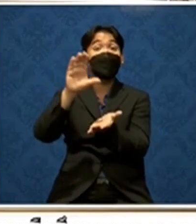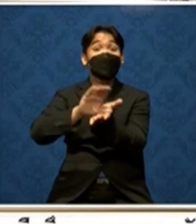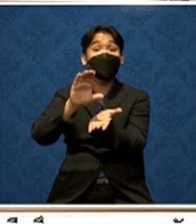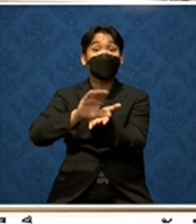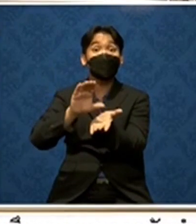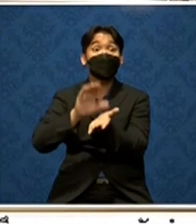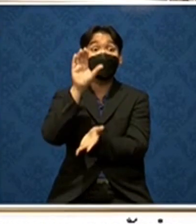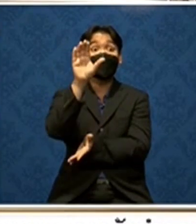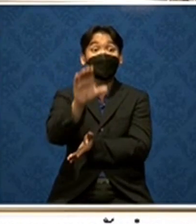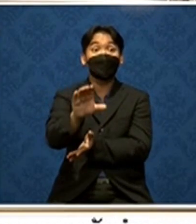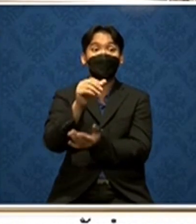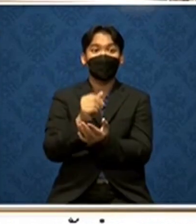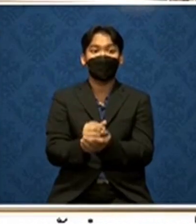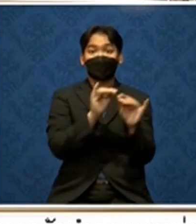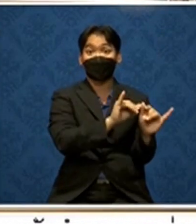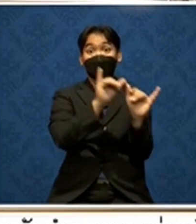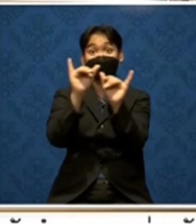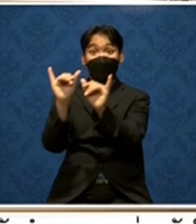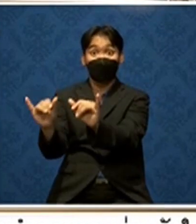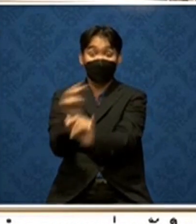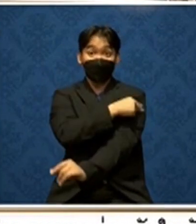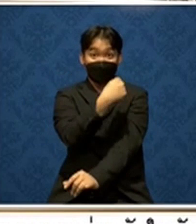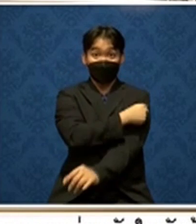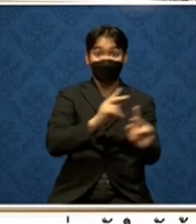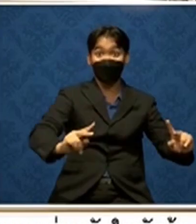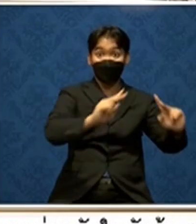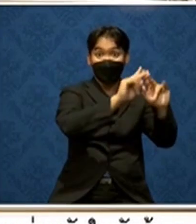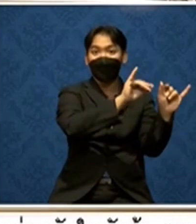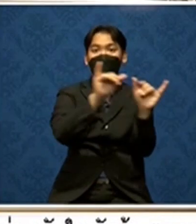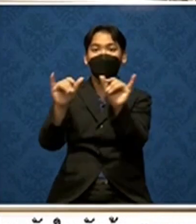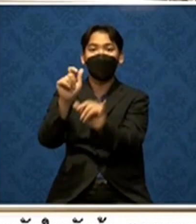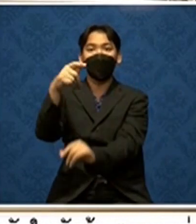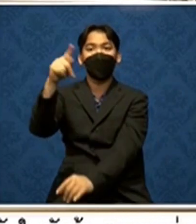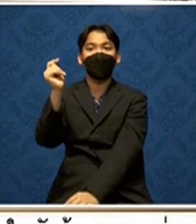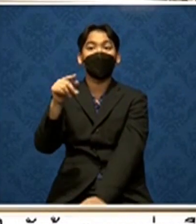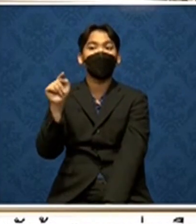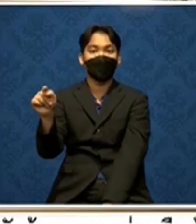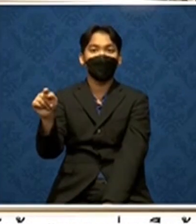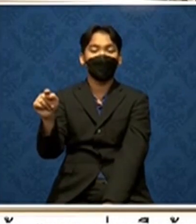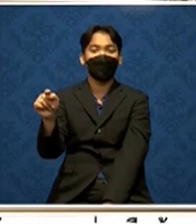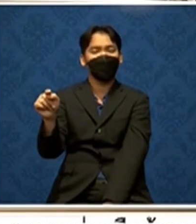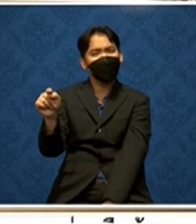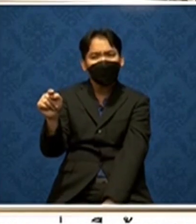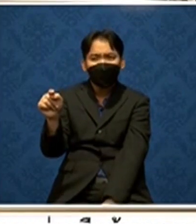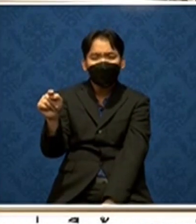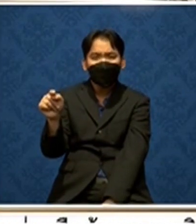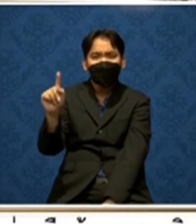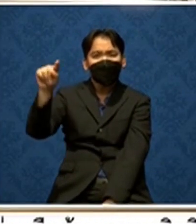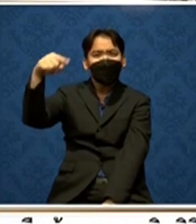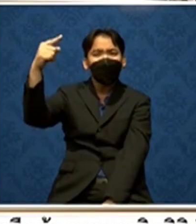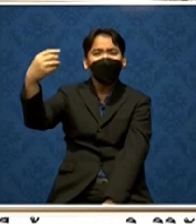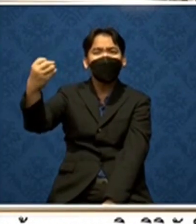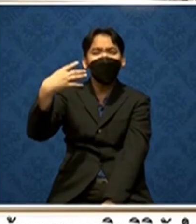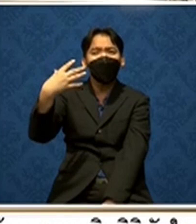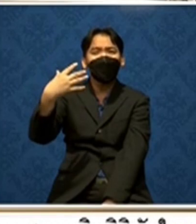ปให้แก่รพสต.ที่โอนย้ายไปยังอบจ.ครับไม่เป็นไปตามประกาศคณะกรรมการกระจายอำนาจให้แก่